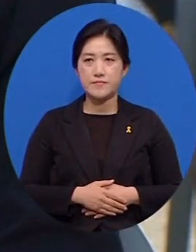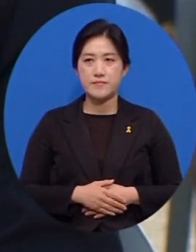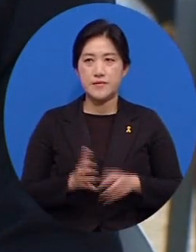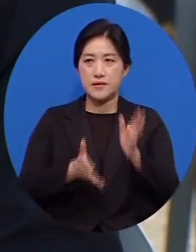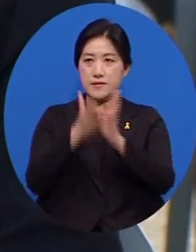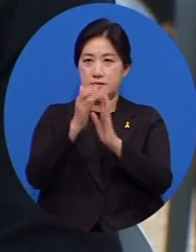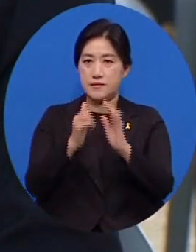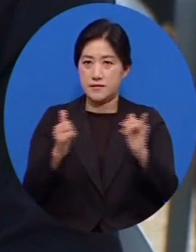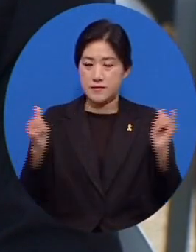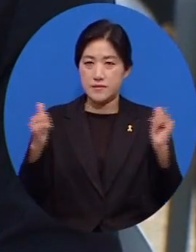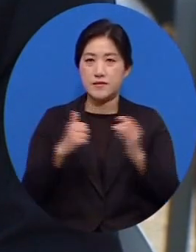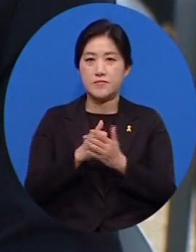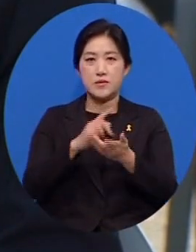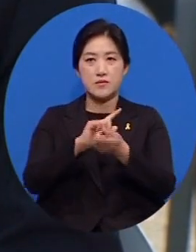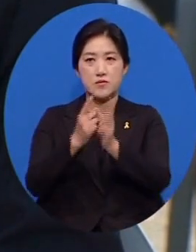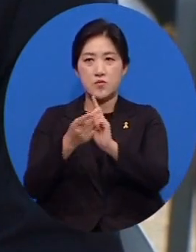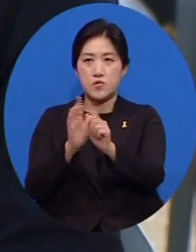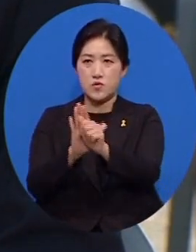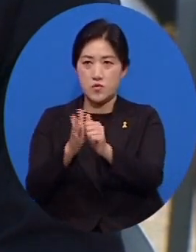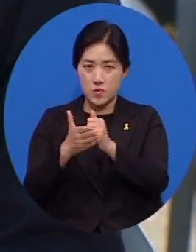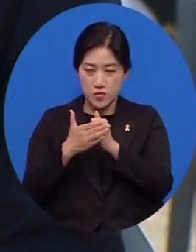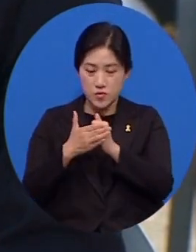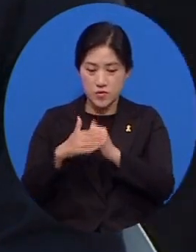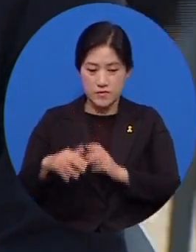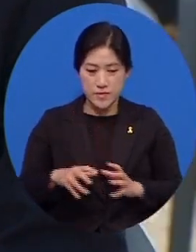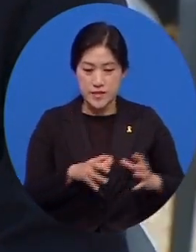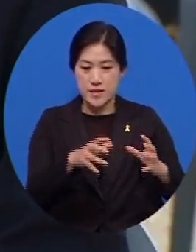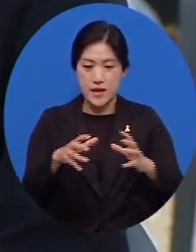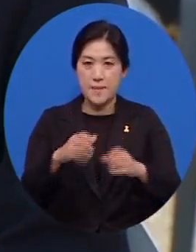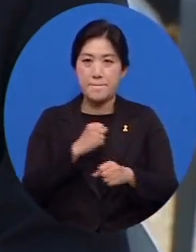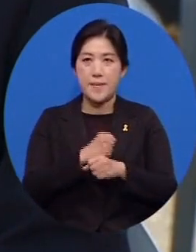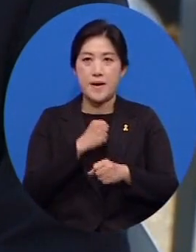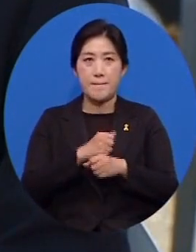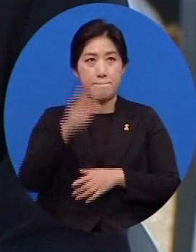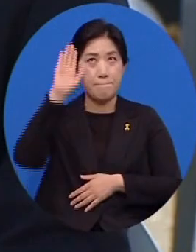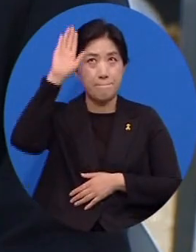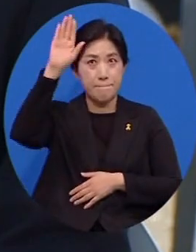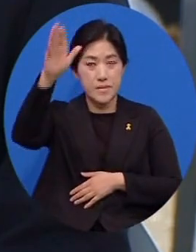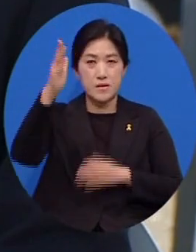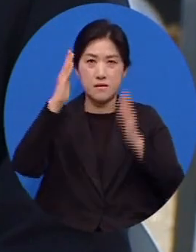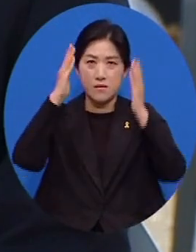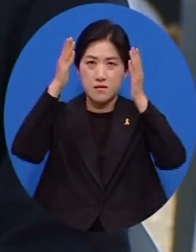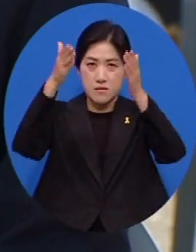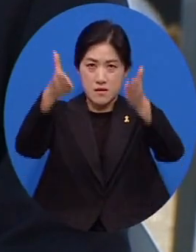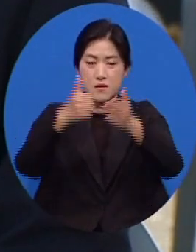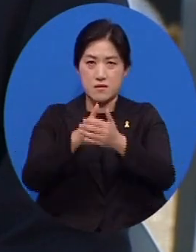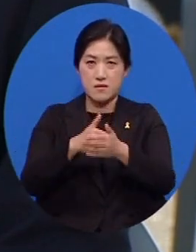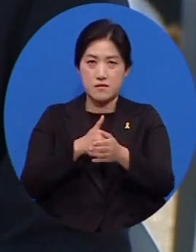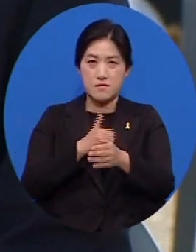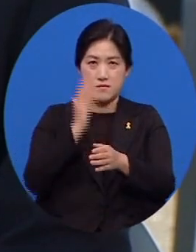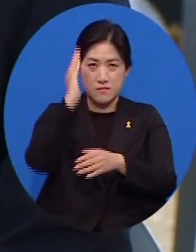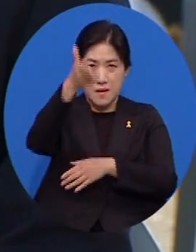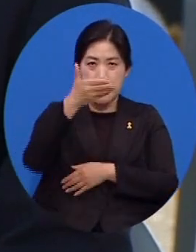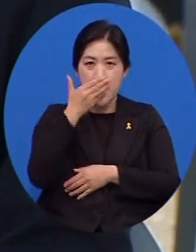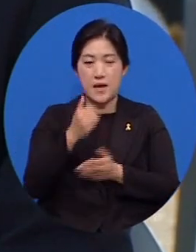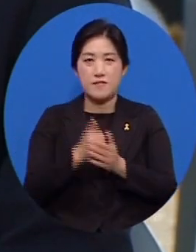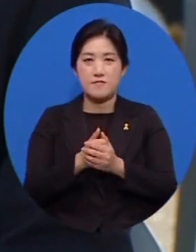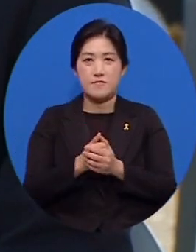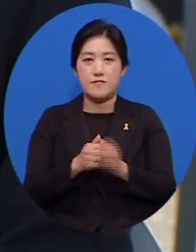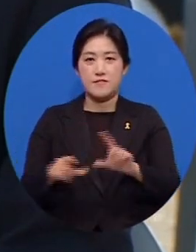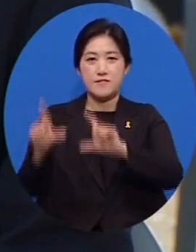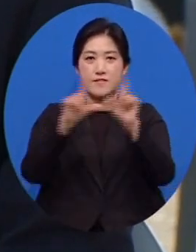시민이 서로 돕고 화합하여 미래를 향해 나아가는 살맛